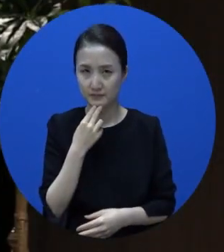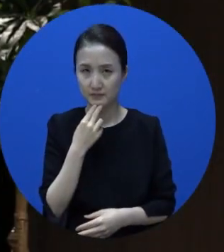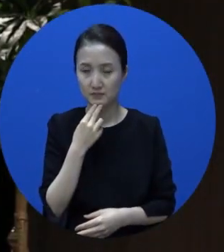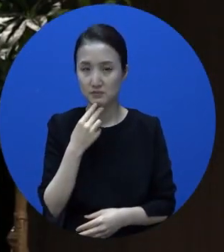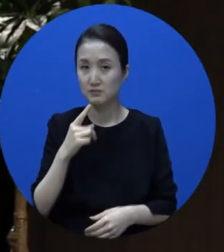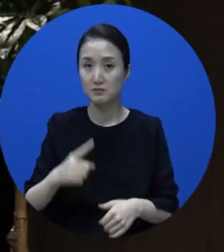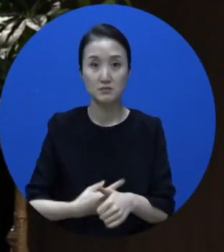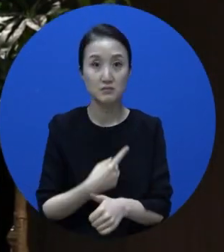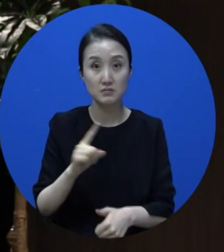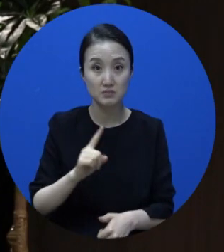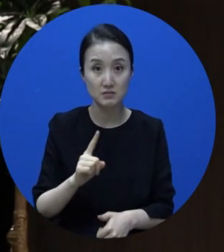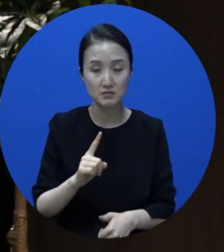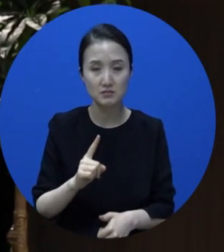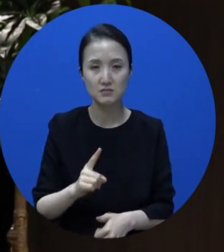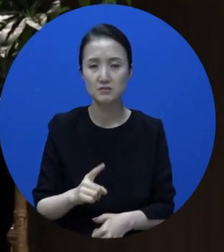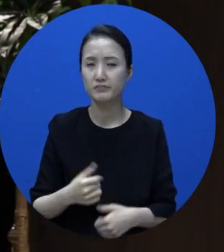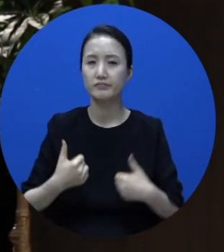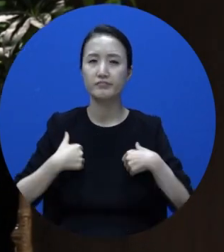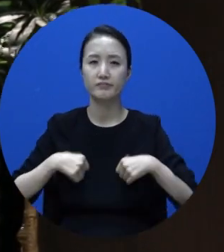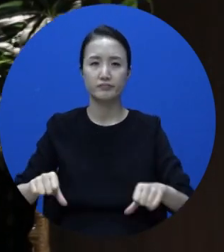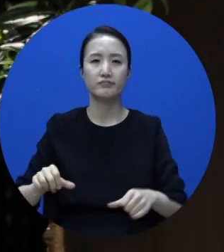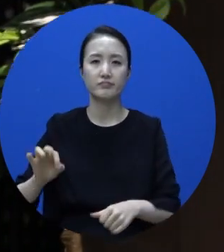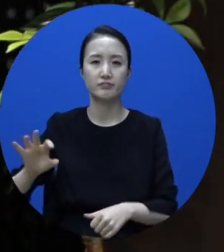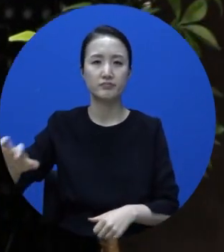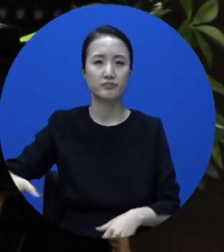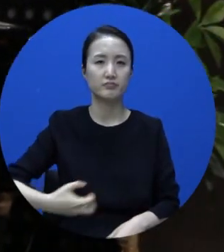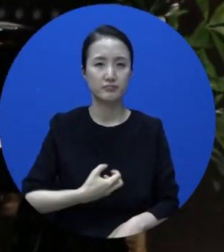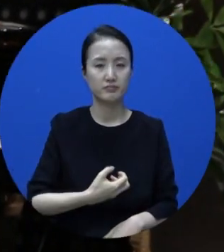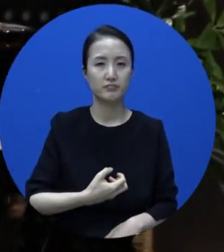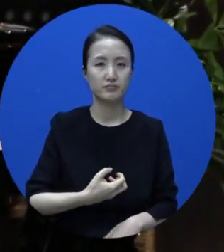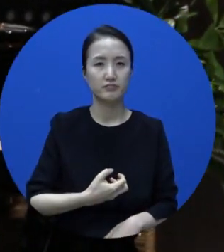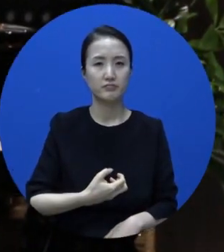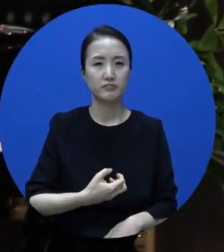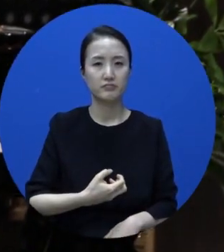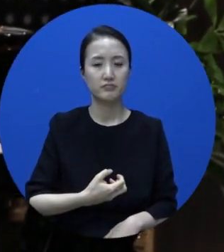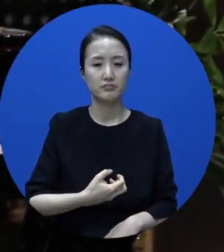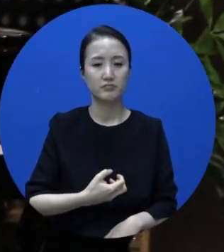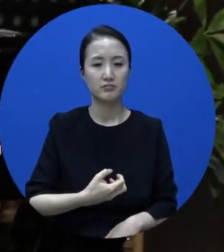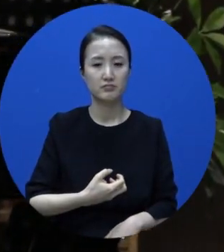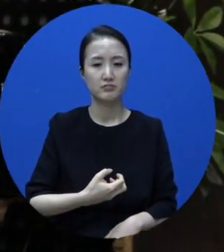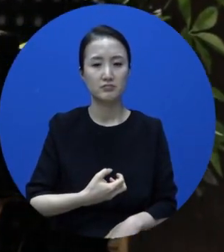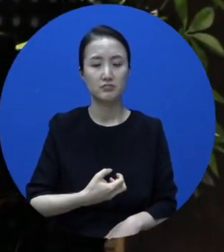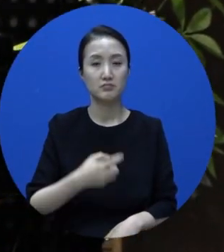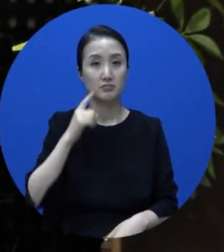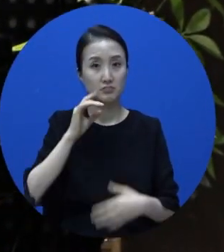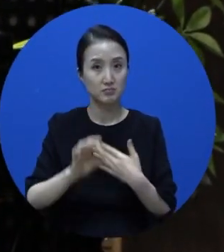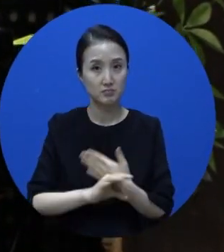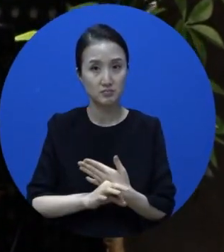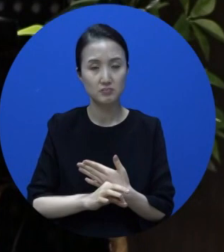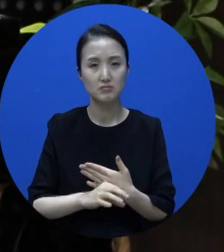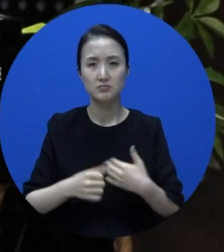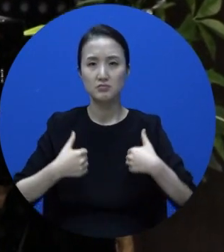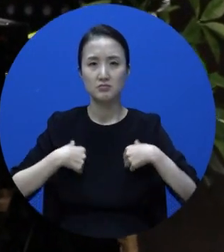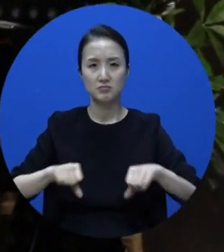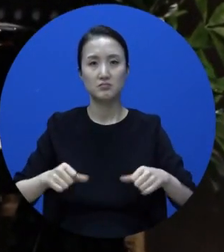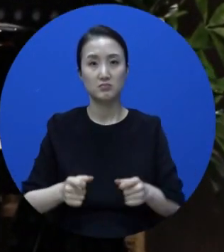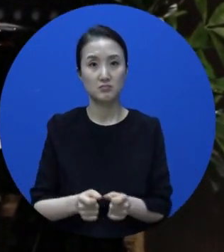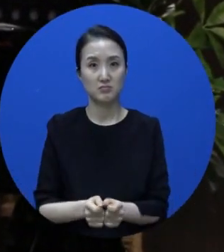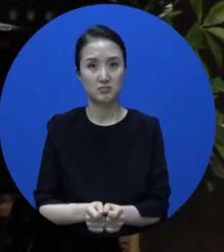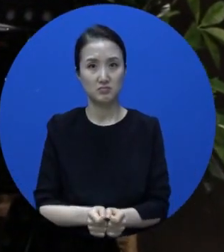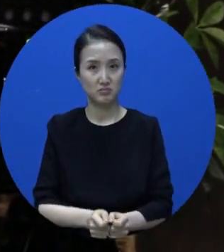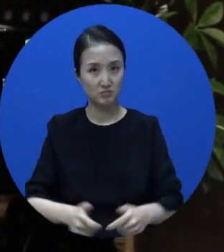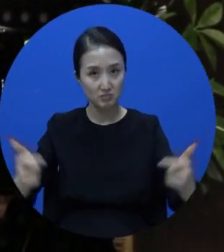돈을 뺍니다 외국인 투자 자금이 빠져나가는 거예요 이게 만약에 빠른 속도로 빠져나가면